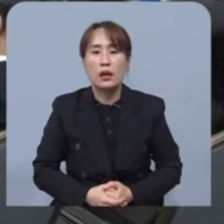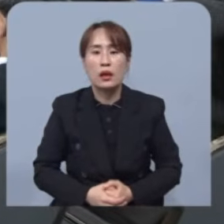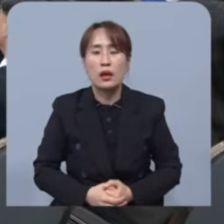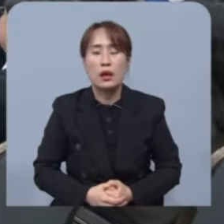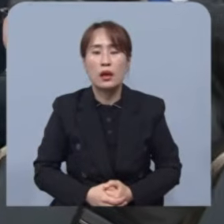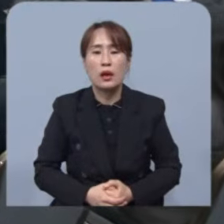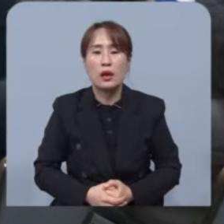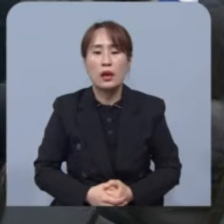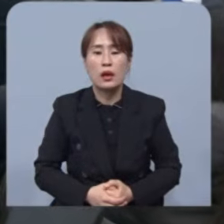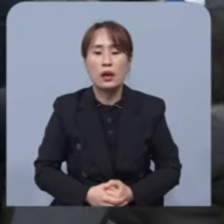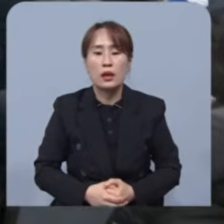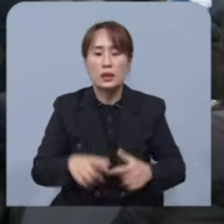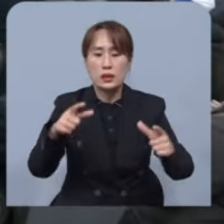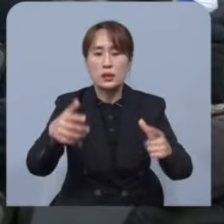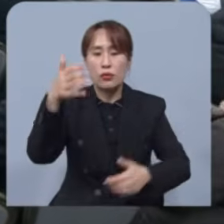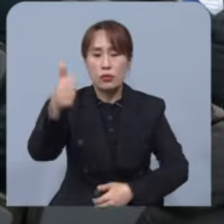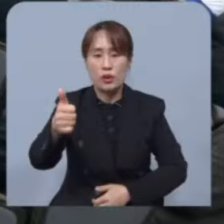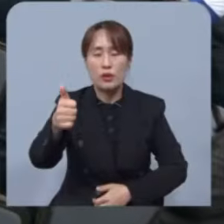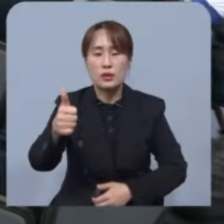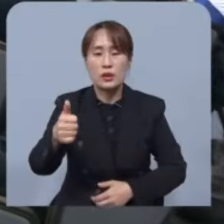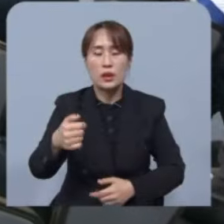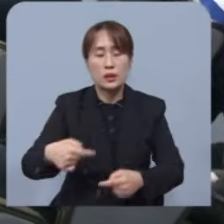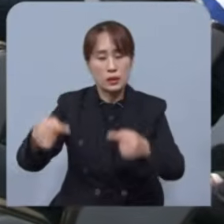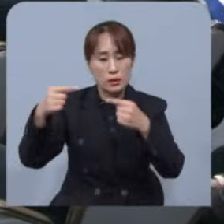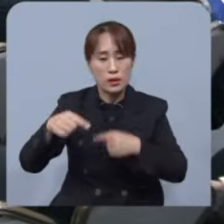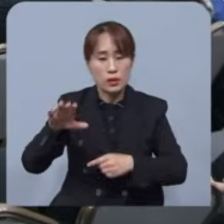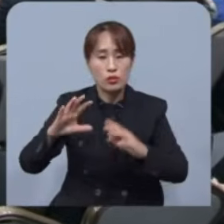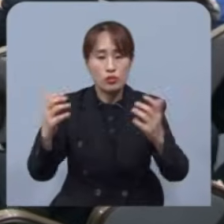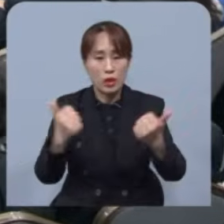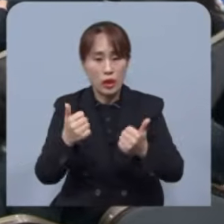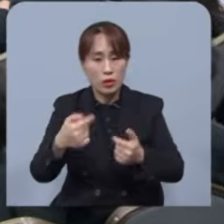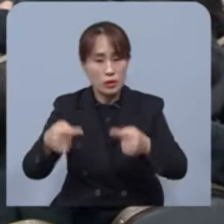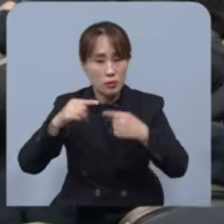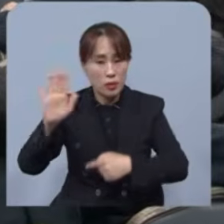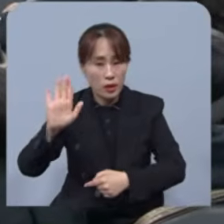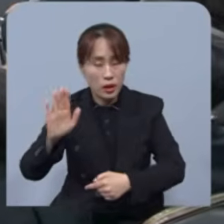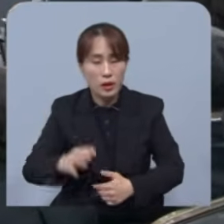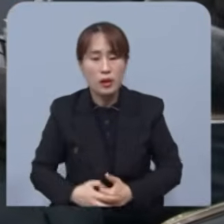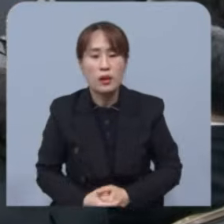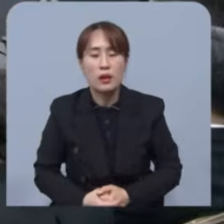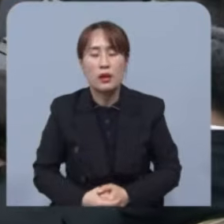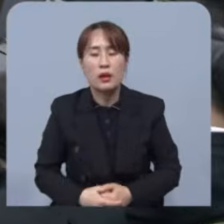아 거기 지역위원장이시고요. 아니 네. 거기 쪽 국회의원 안 오신 건가요 그러면?